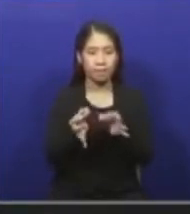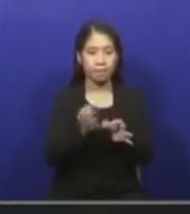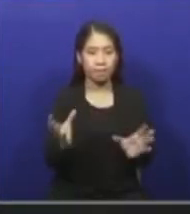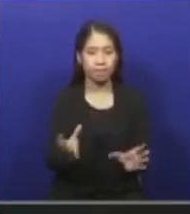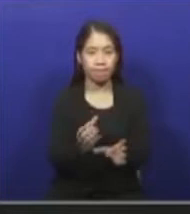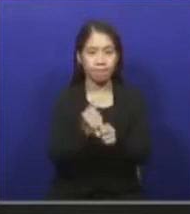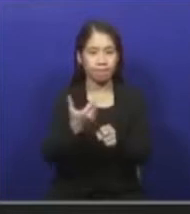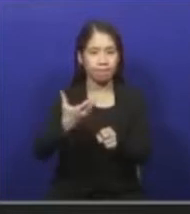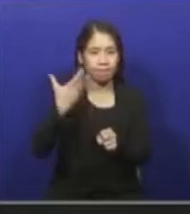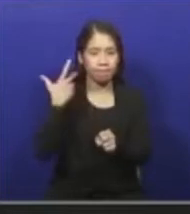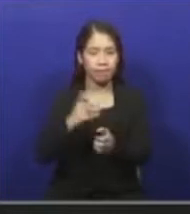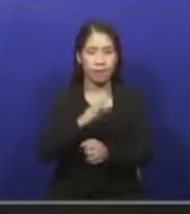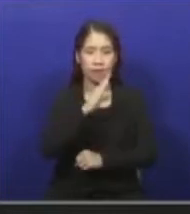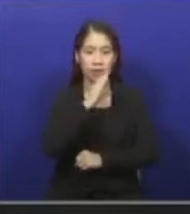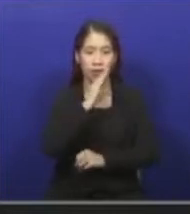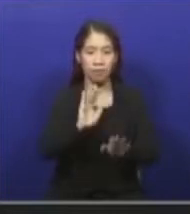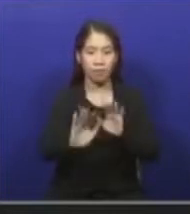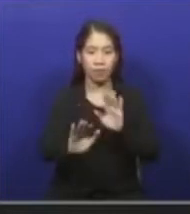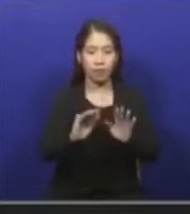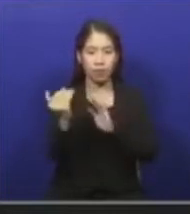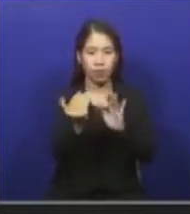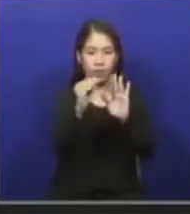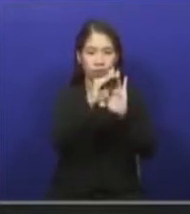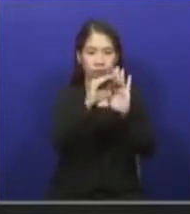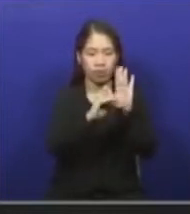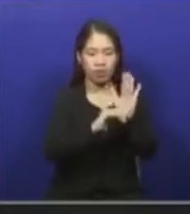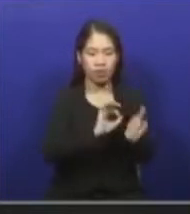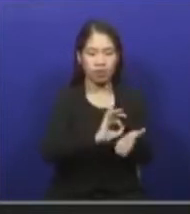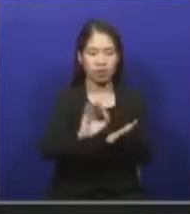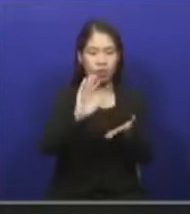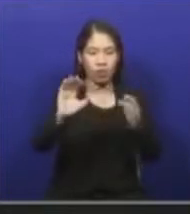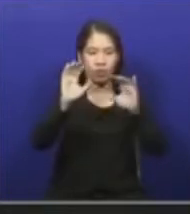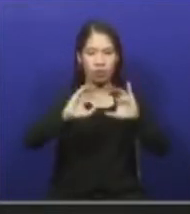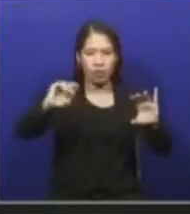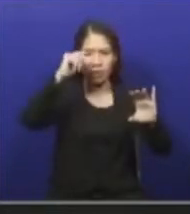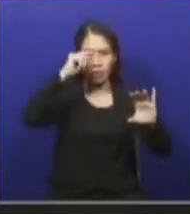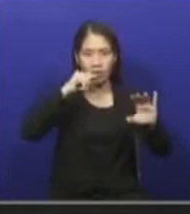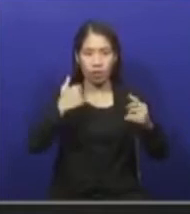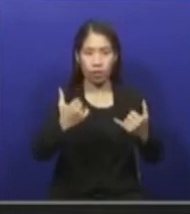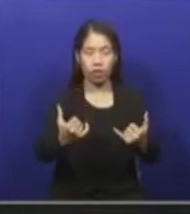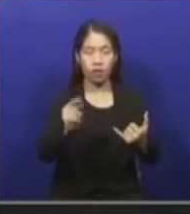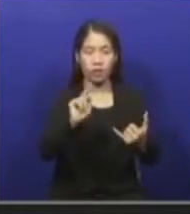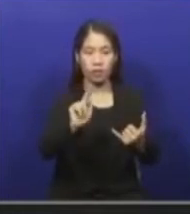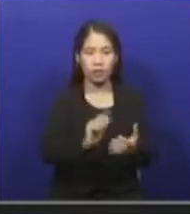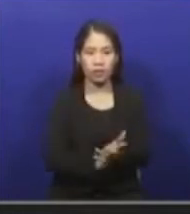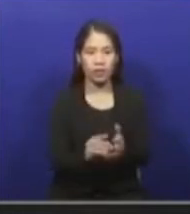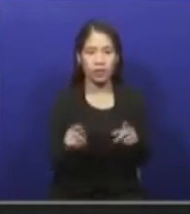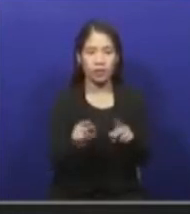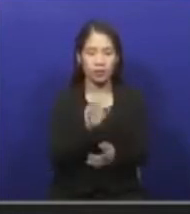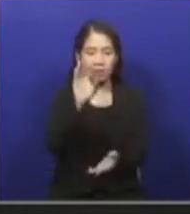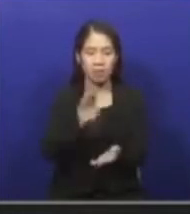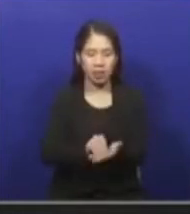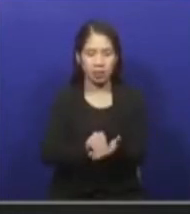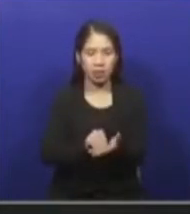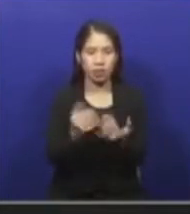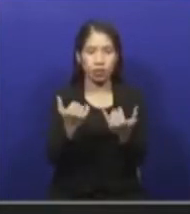แบบรวบย่อเมื่อสักครู่นี้หากเปรียบกับกระบวนการจัดซื้อจัดจ้างของภาครัฐไทยในปัจจุบันก็เปรียบเสมือนว่า1บันทึกหรือ1